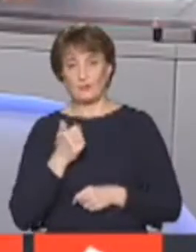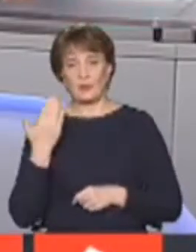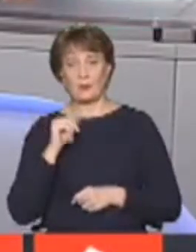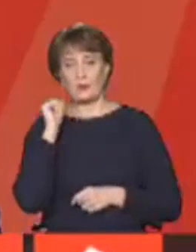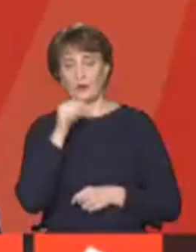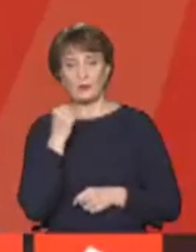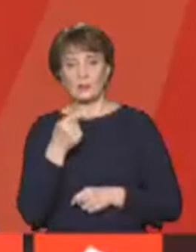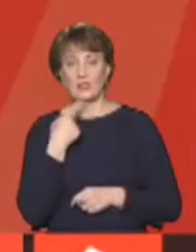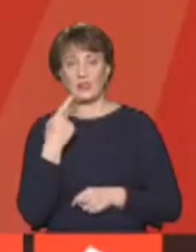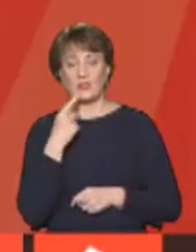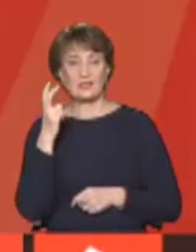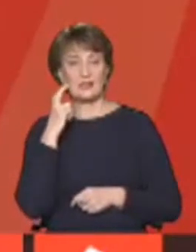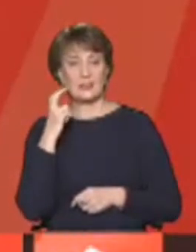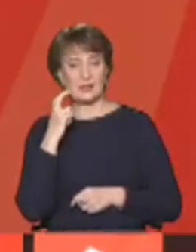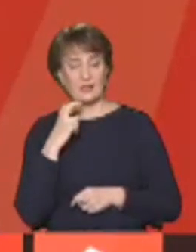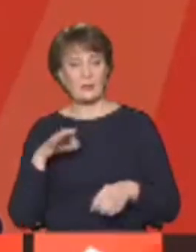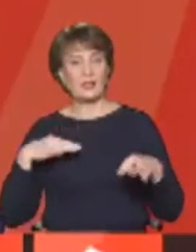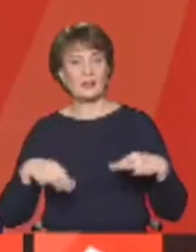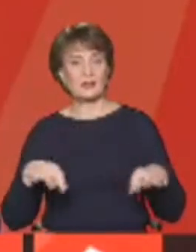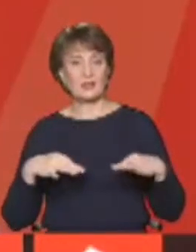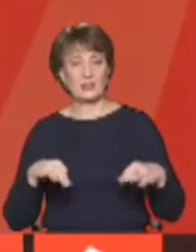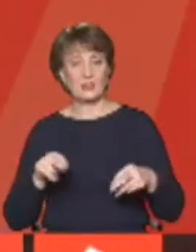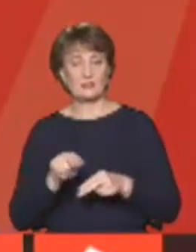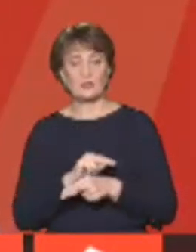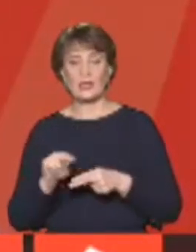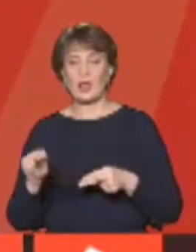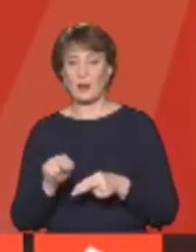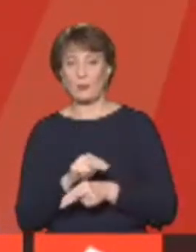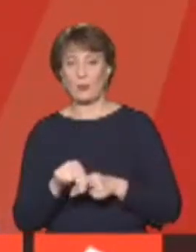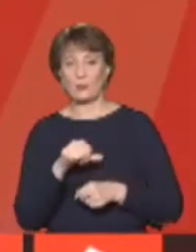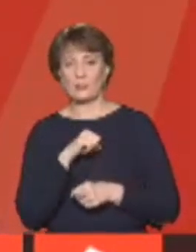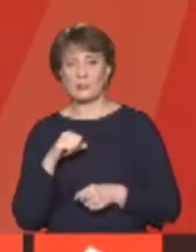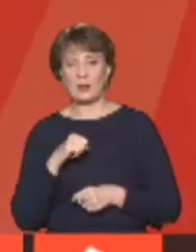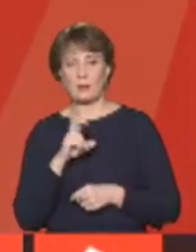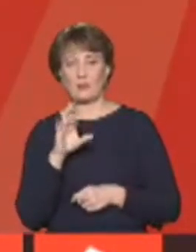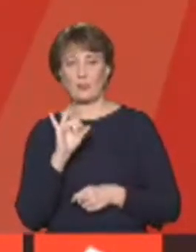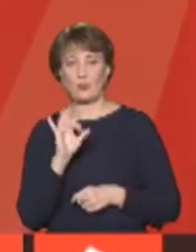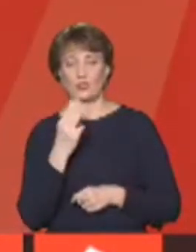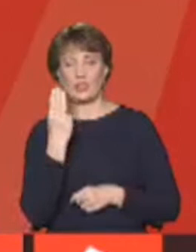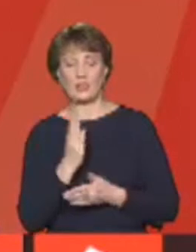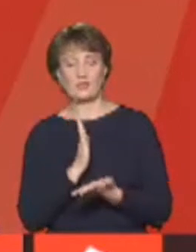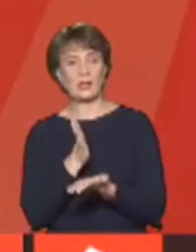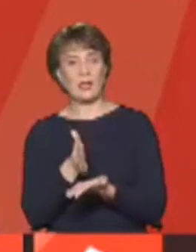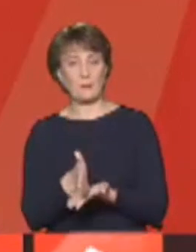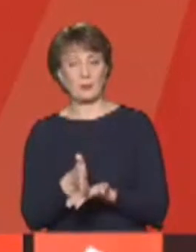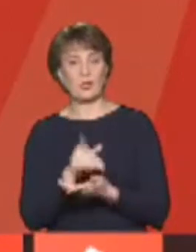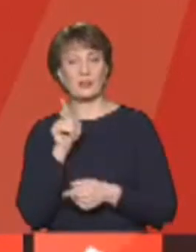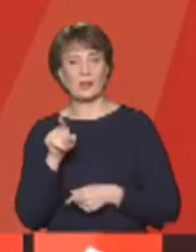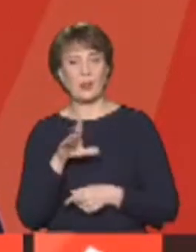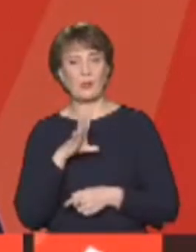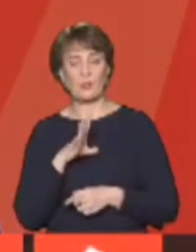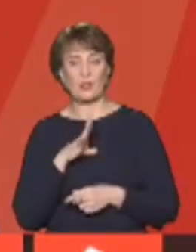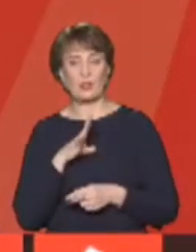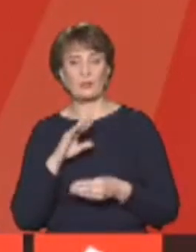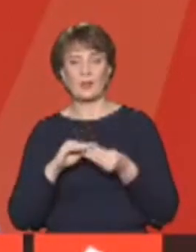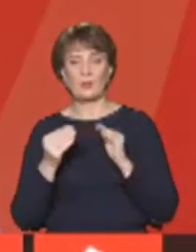в минулому році говорив з Київпастрансом, питав про ремонт саме Борщагівського напрямку. Там були якісь проблеми з